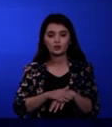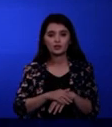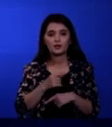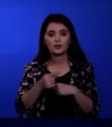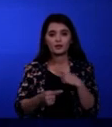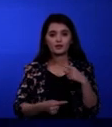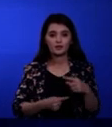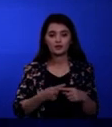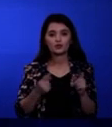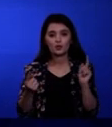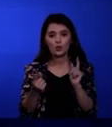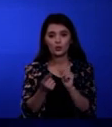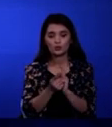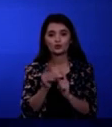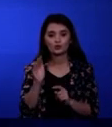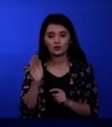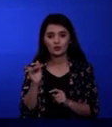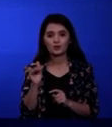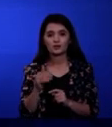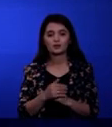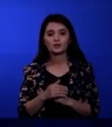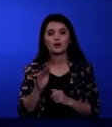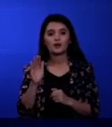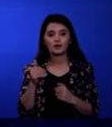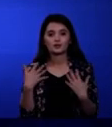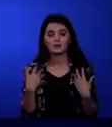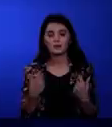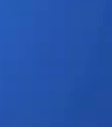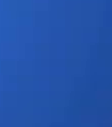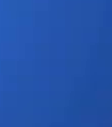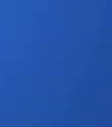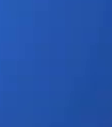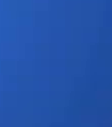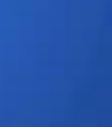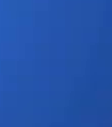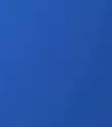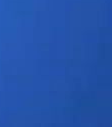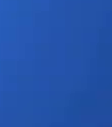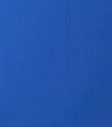Keyingi darslarimizda ko'rishguncha xayrlashamiz. Xayr, salomat bo'ling.